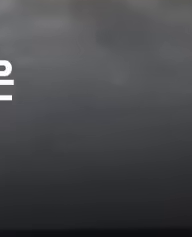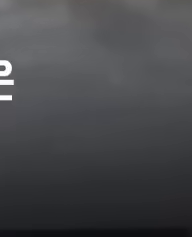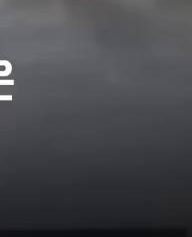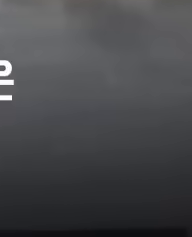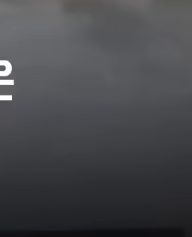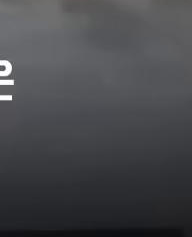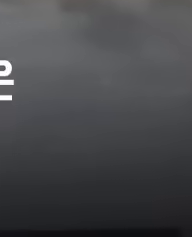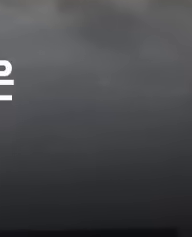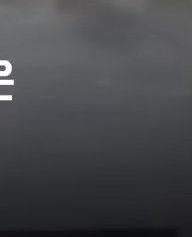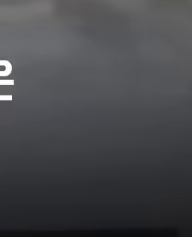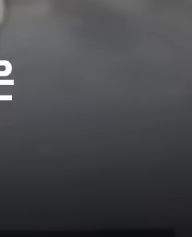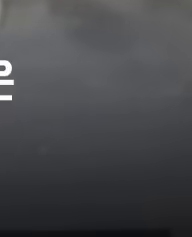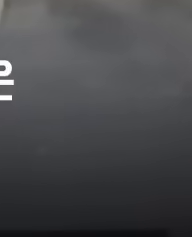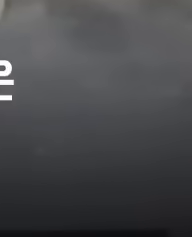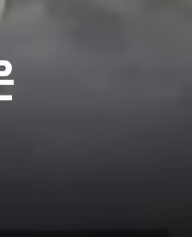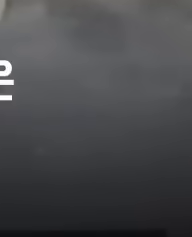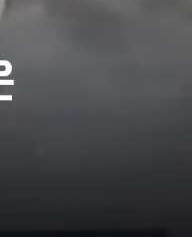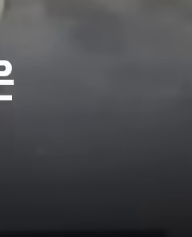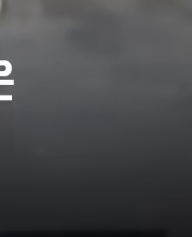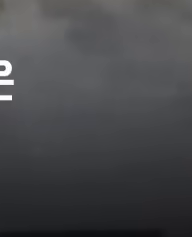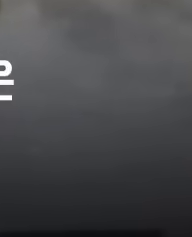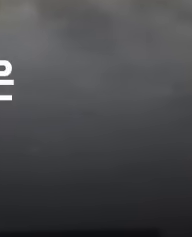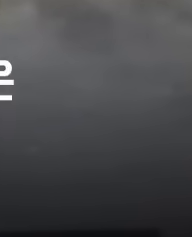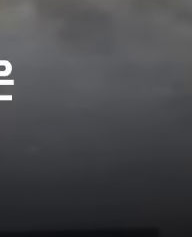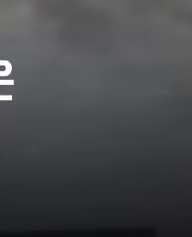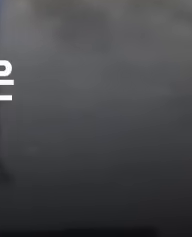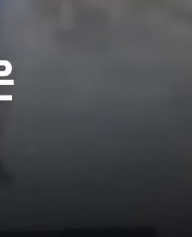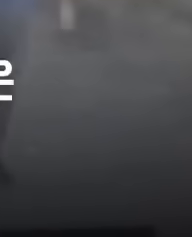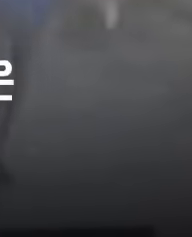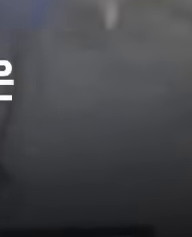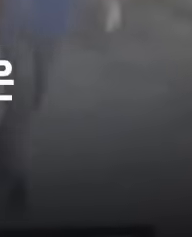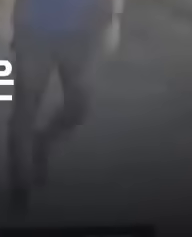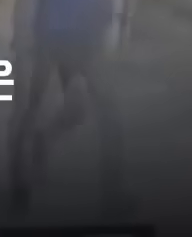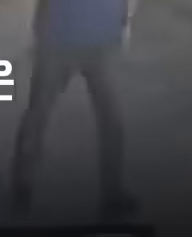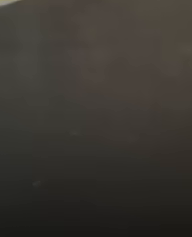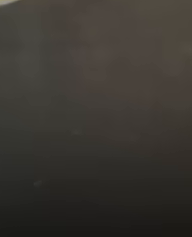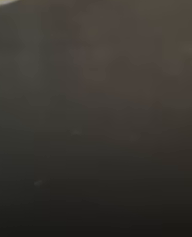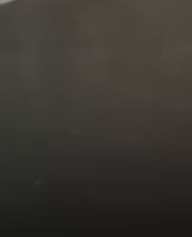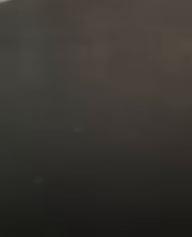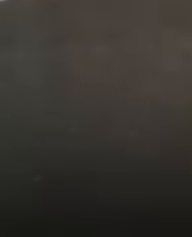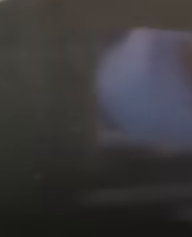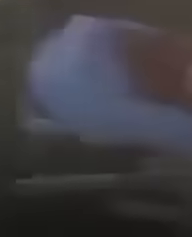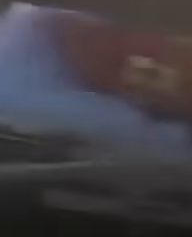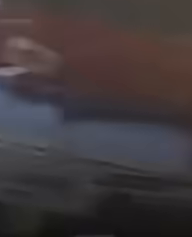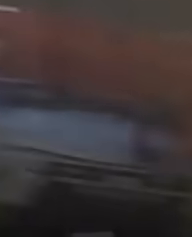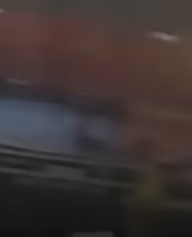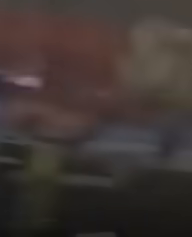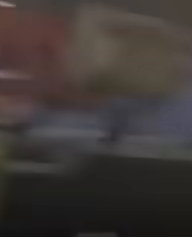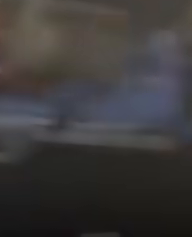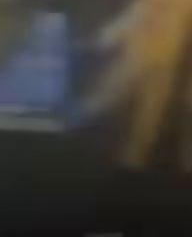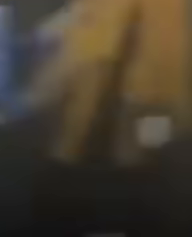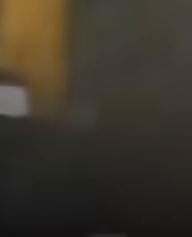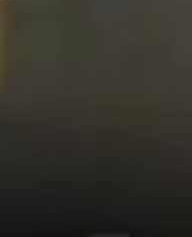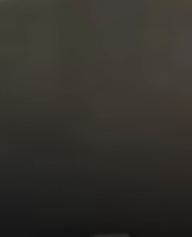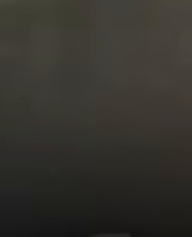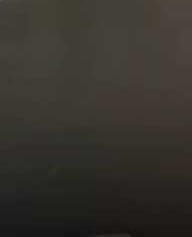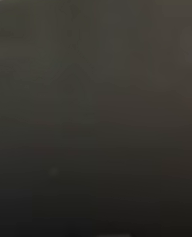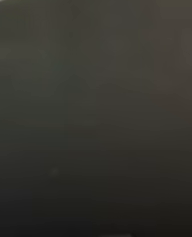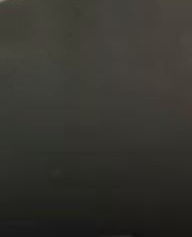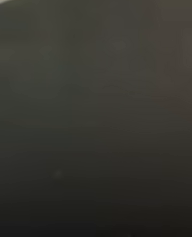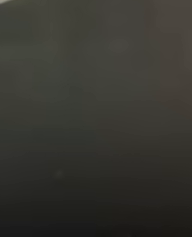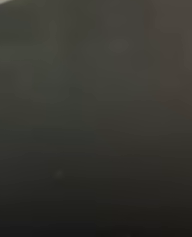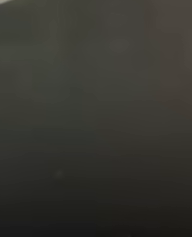옥상 난간에 앉아 난동을 부리던 30대 남성은 경찰에 체포됩니다. 버스 기차에서 물을 들고